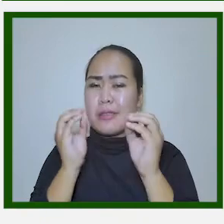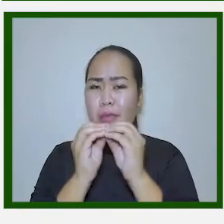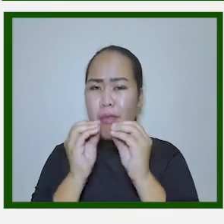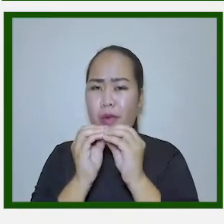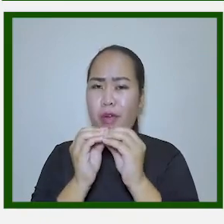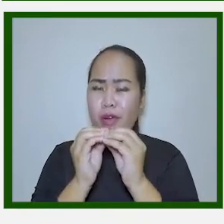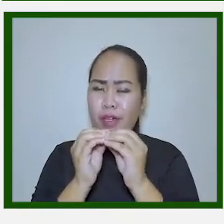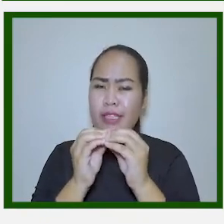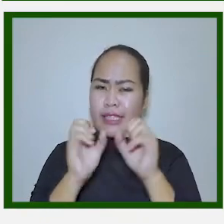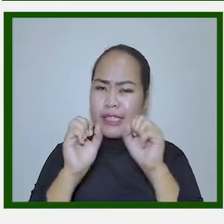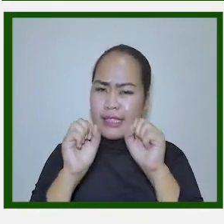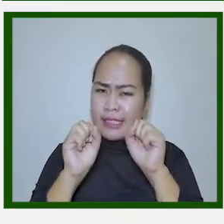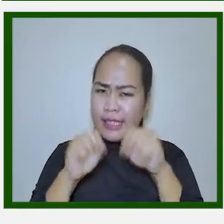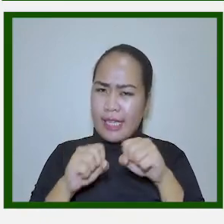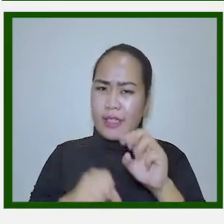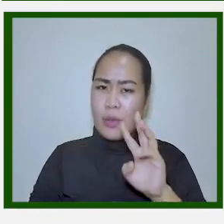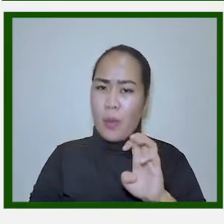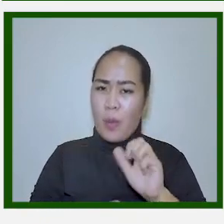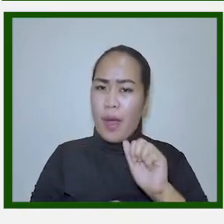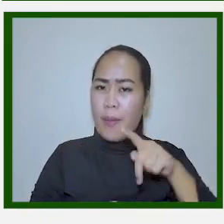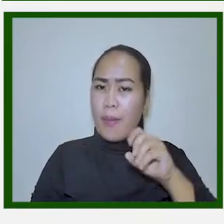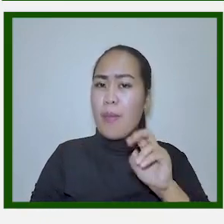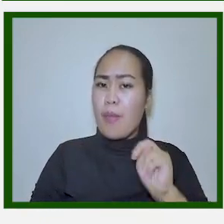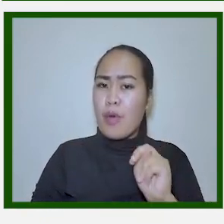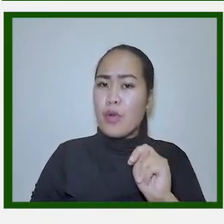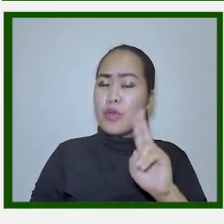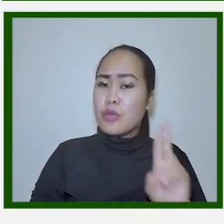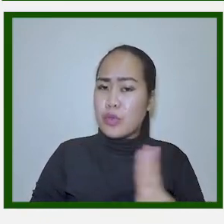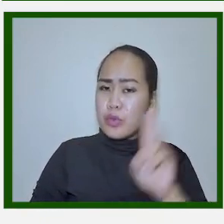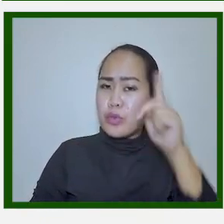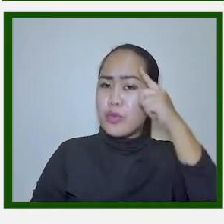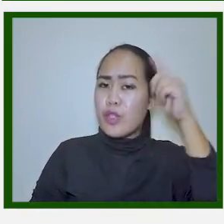sa ating mga buhay. So sa ating mga barangay, stay